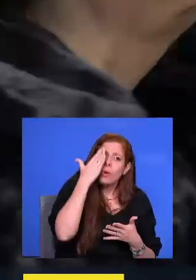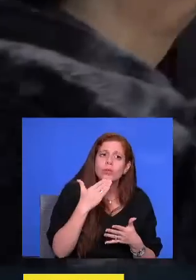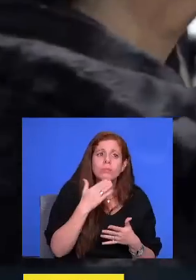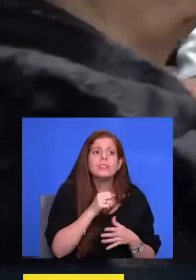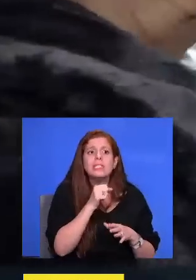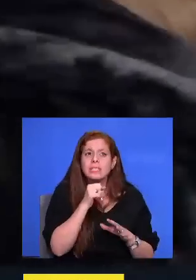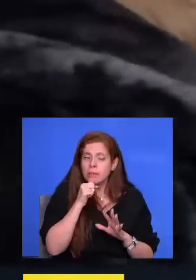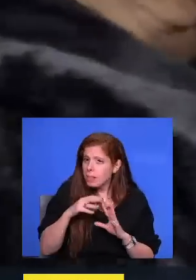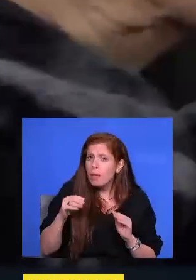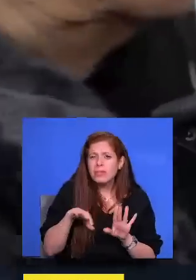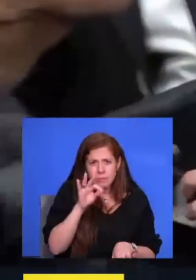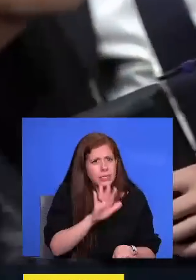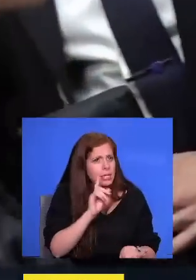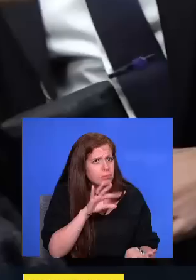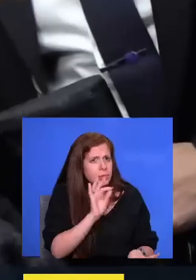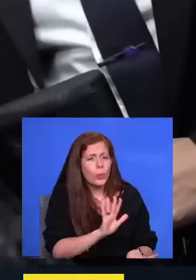אותו? נמצא אותו.